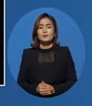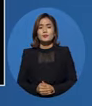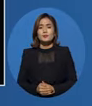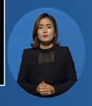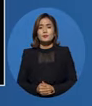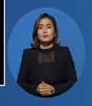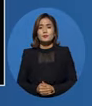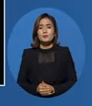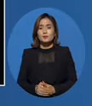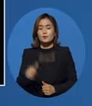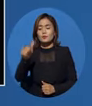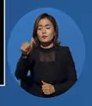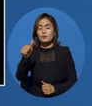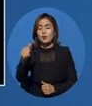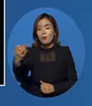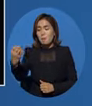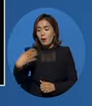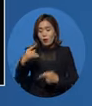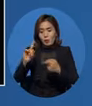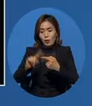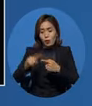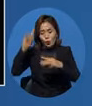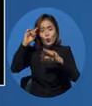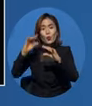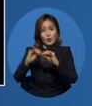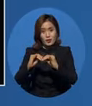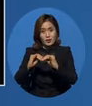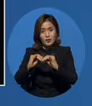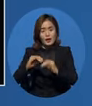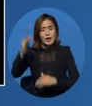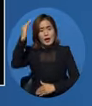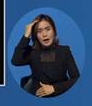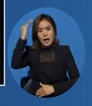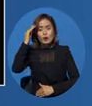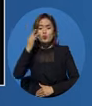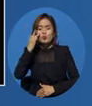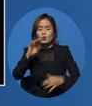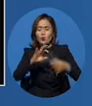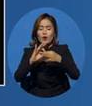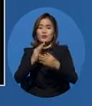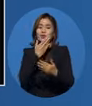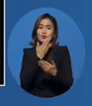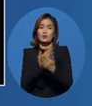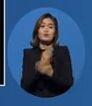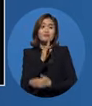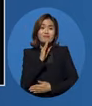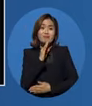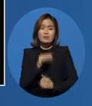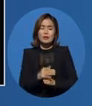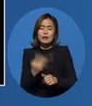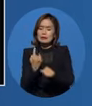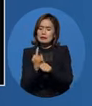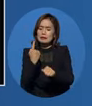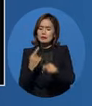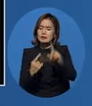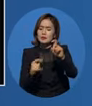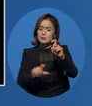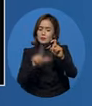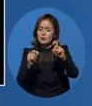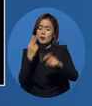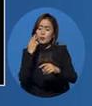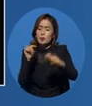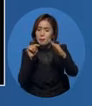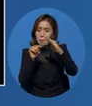홈피에 온 이미 말씀 하는 것에서도 동일합니다 한 미 관계가 중요한데 그래서 제가 작년 11월에 미국을 방문해서